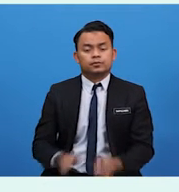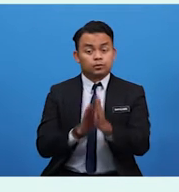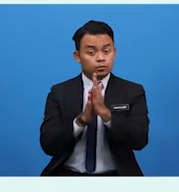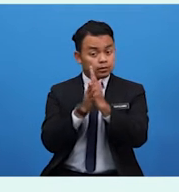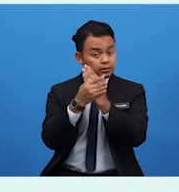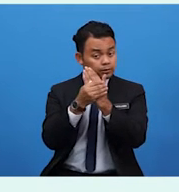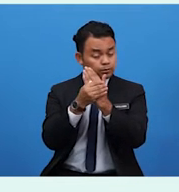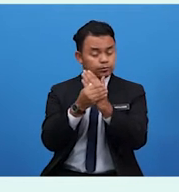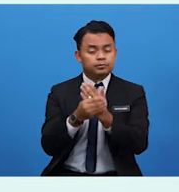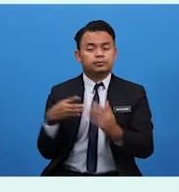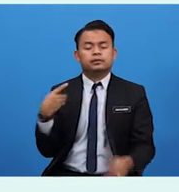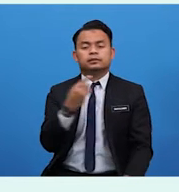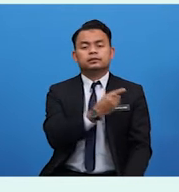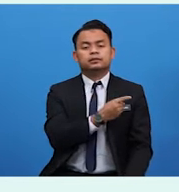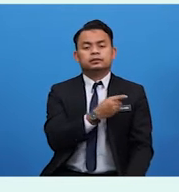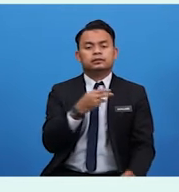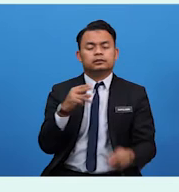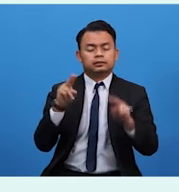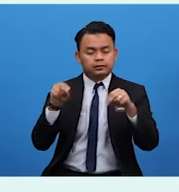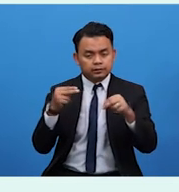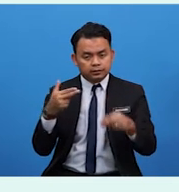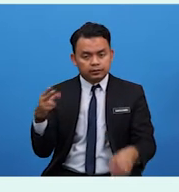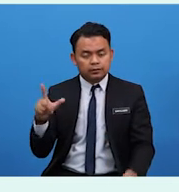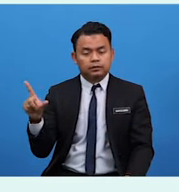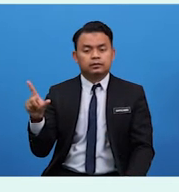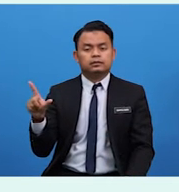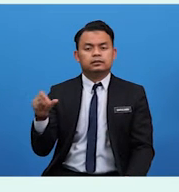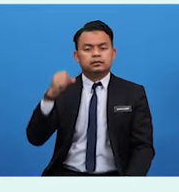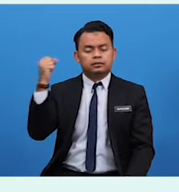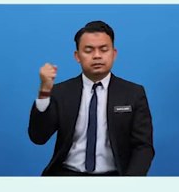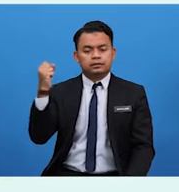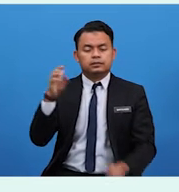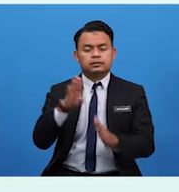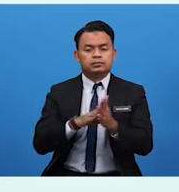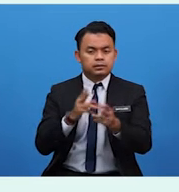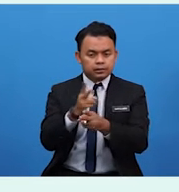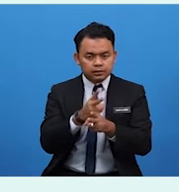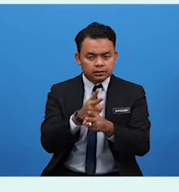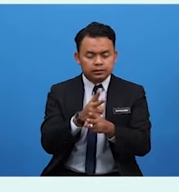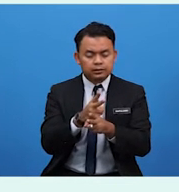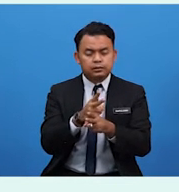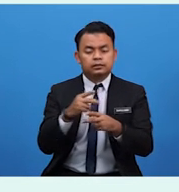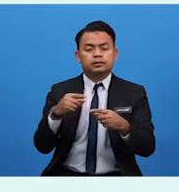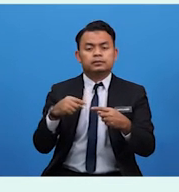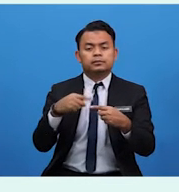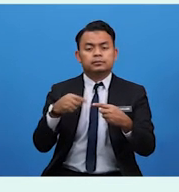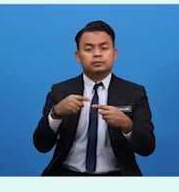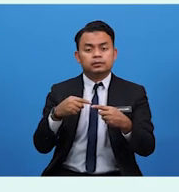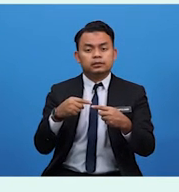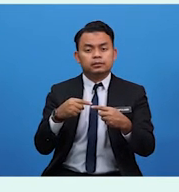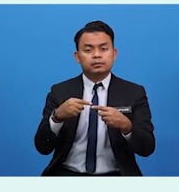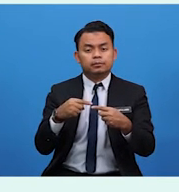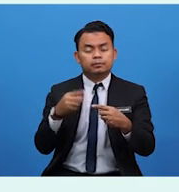Oleh itu, kita hendaklah sentiasa berhati-hati apabila mengendalikan